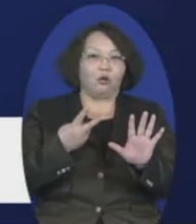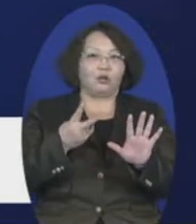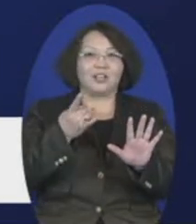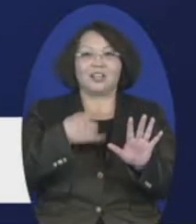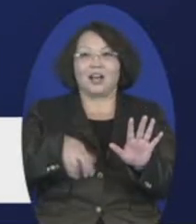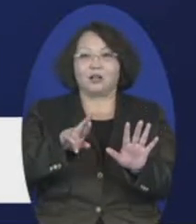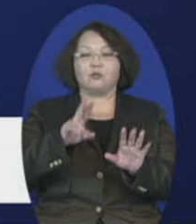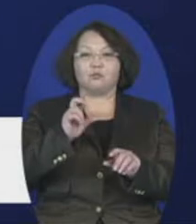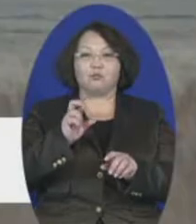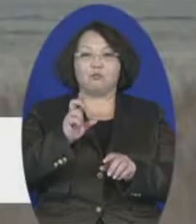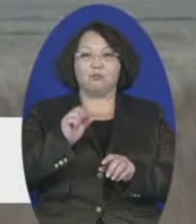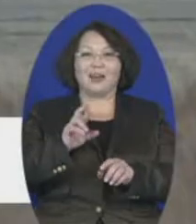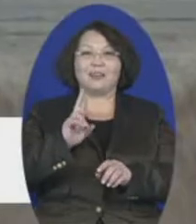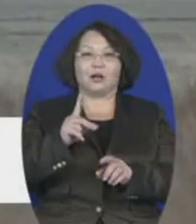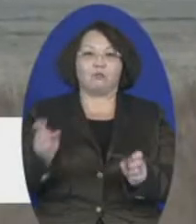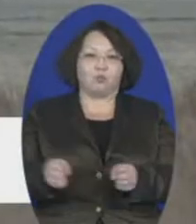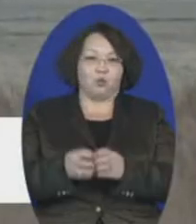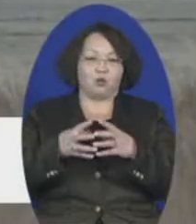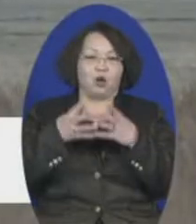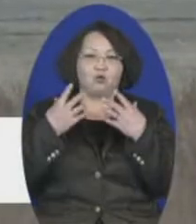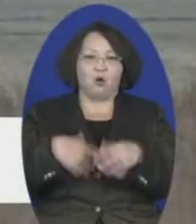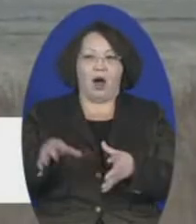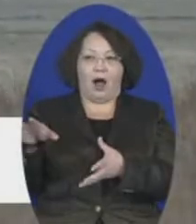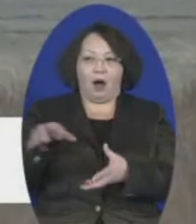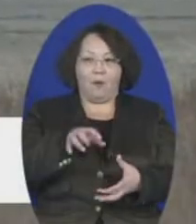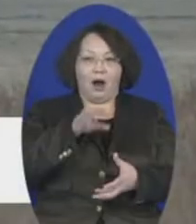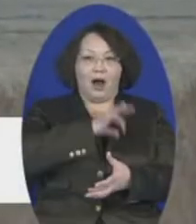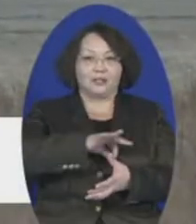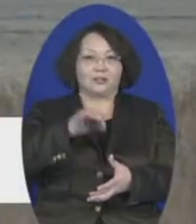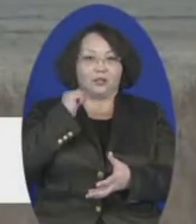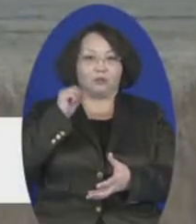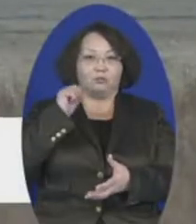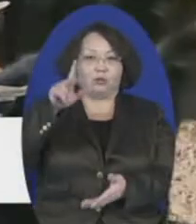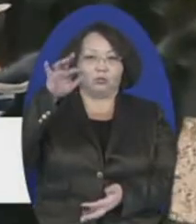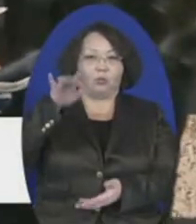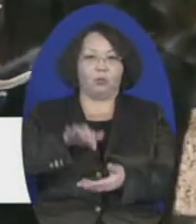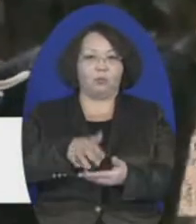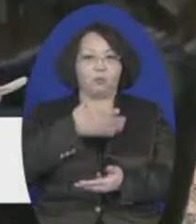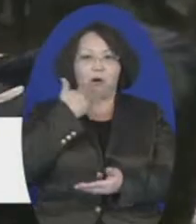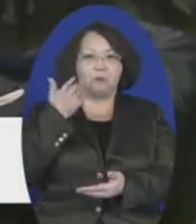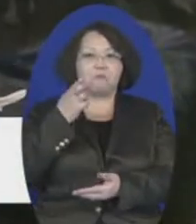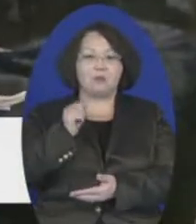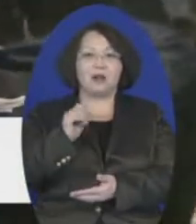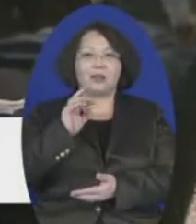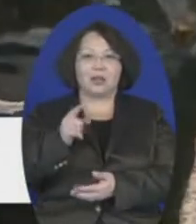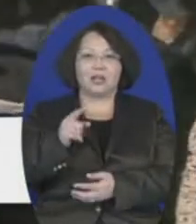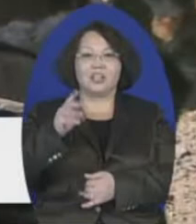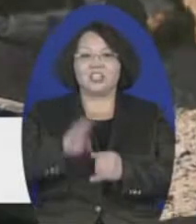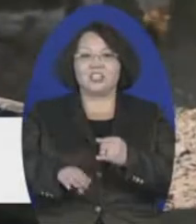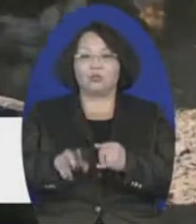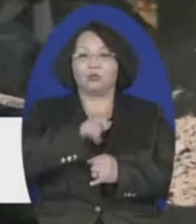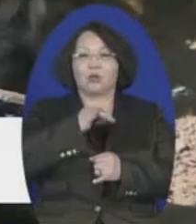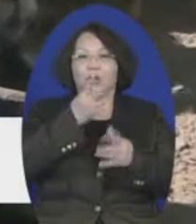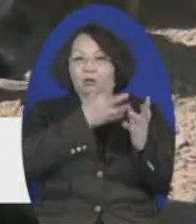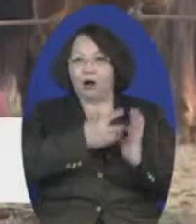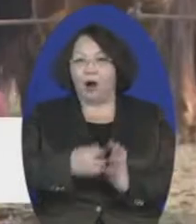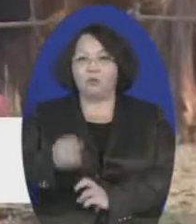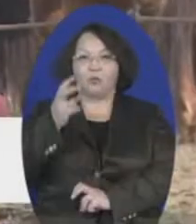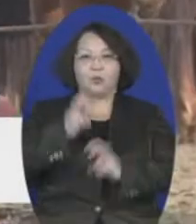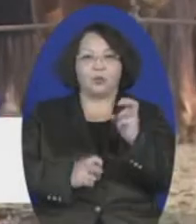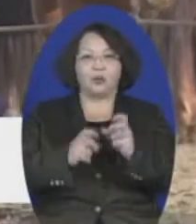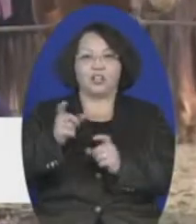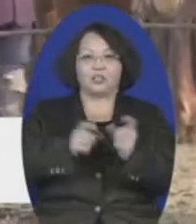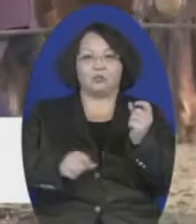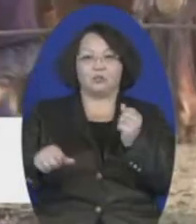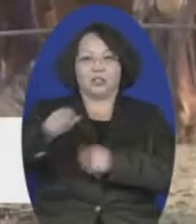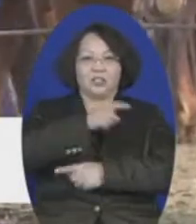төгрөгийн баялаг бүтээжээ. Ашиглаж чадвал дуусаж дундардаггүй энэ баялагийг эцсийн бүтээгдэхүүн болгож эдийн засгийн эргэлтийг нэмэгдүүлэхийн